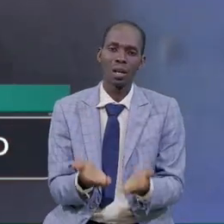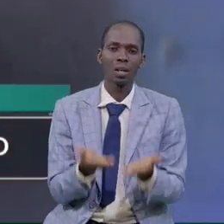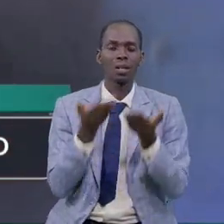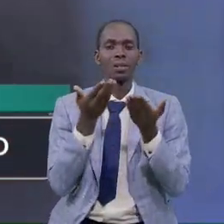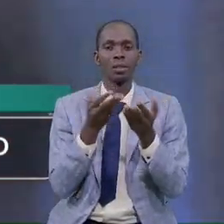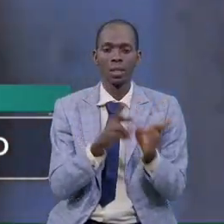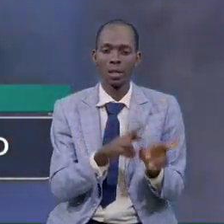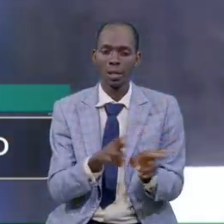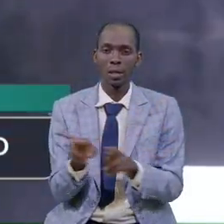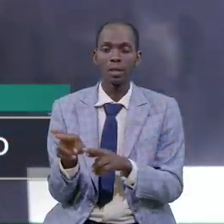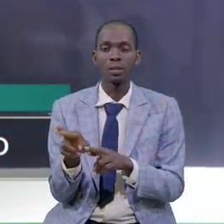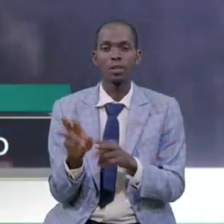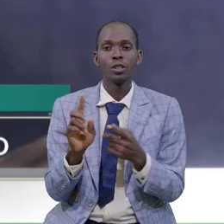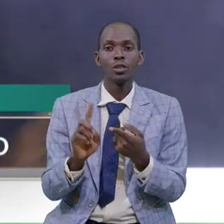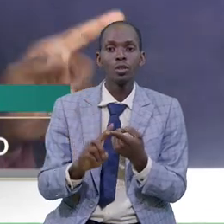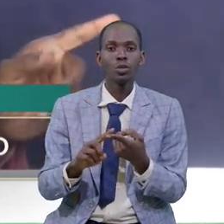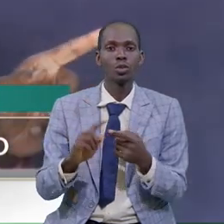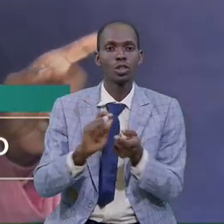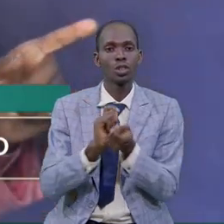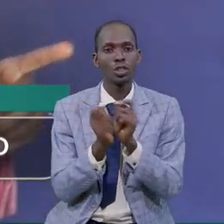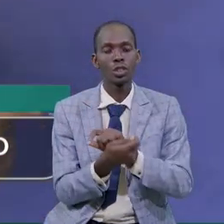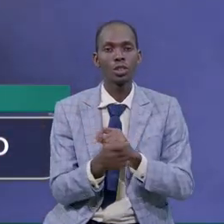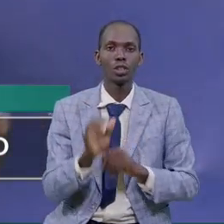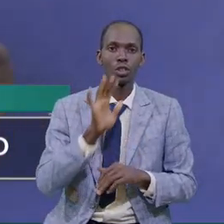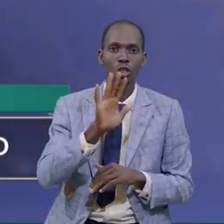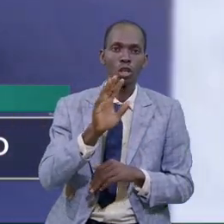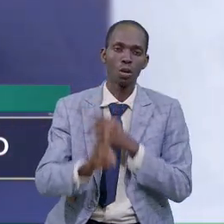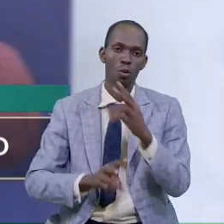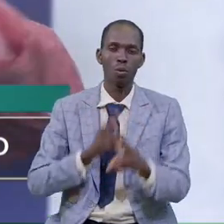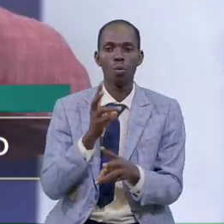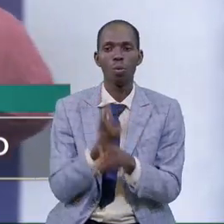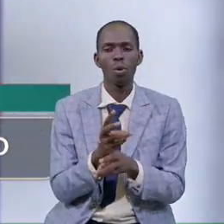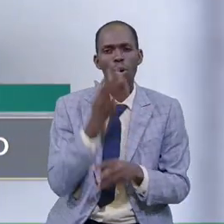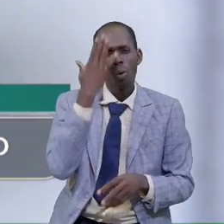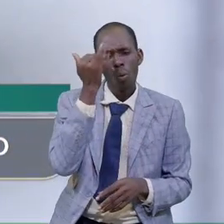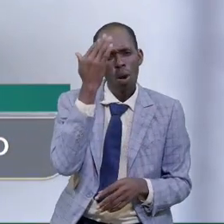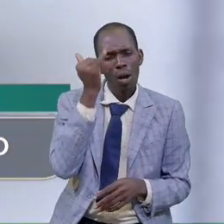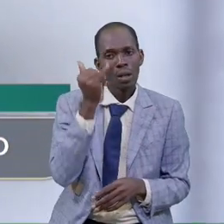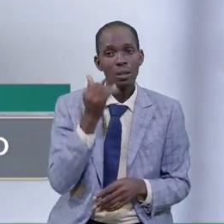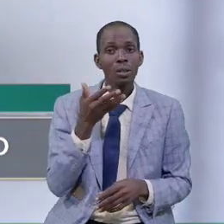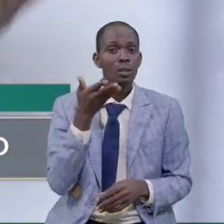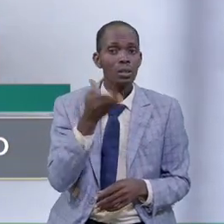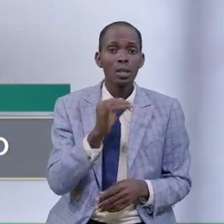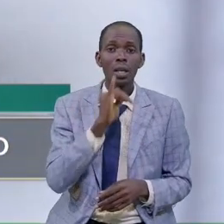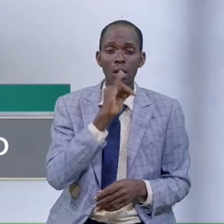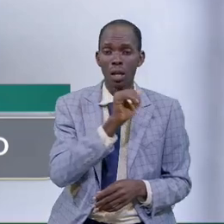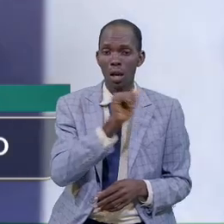Debout, lève-toi, prêt à changer ton monde. Premièrement, il y a un monde en nous.